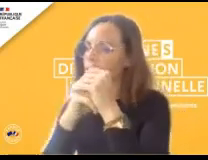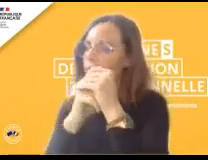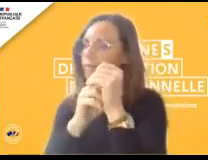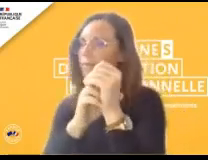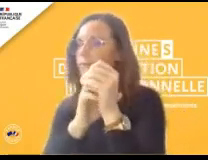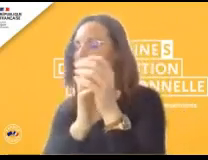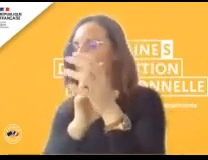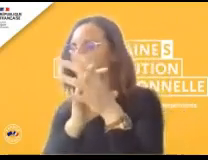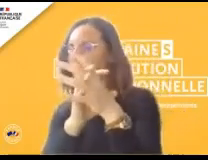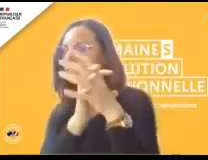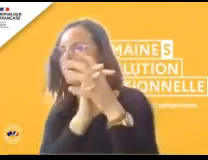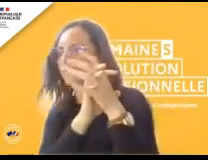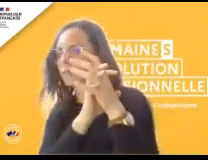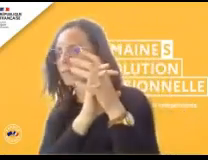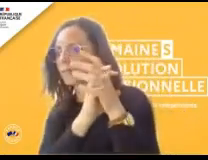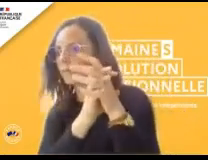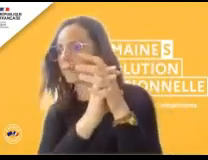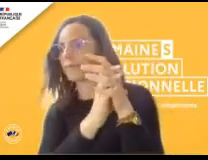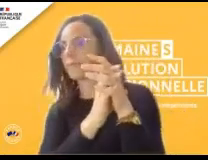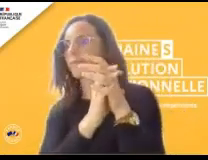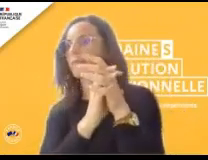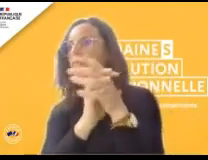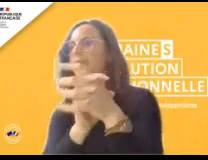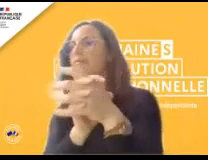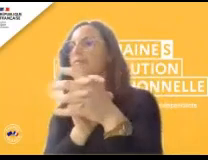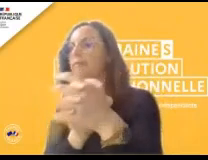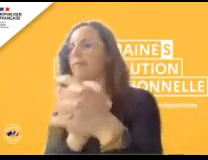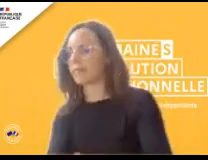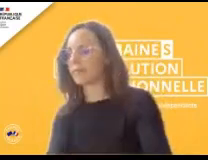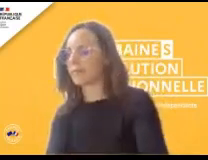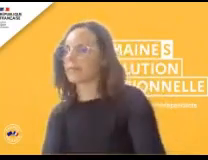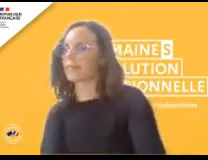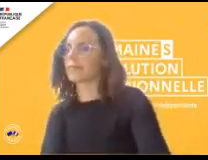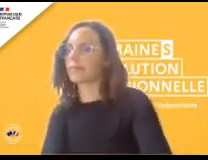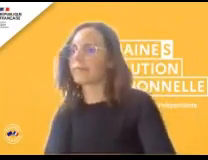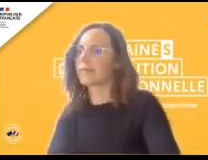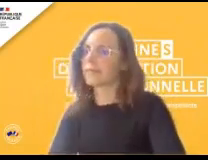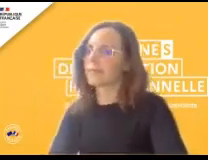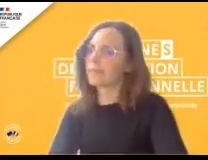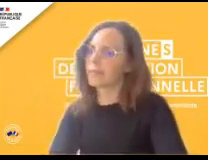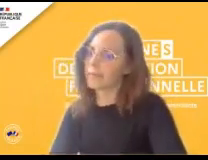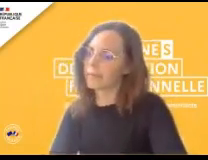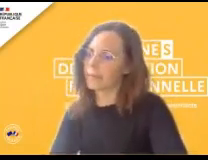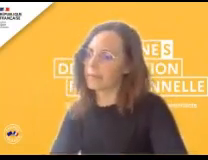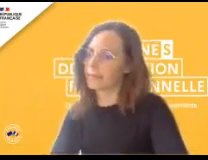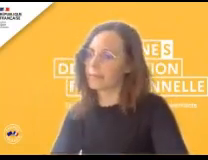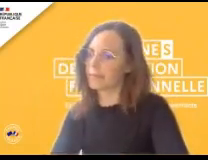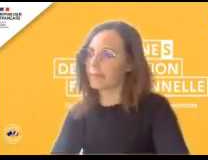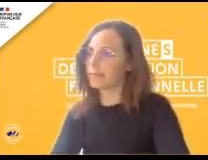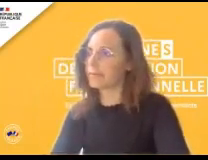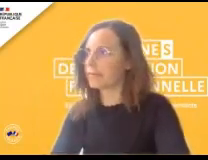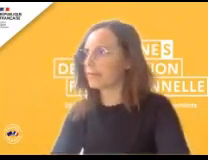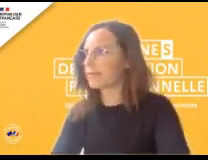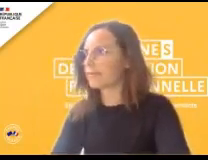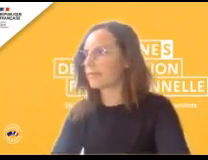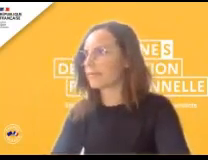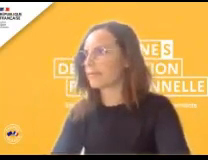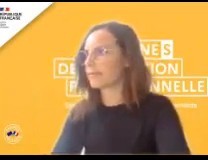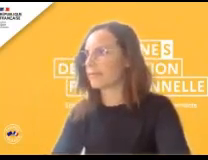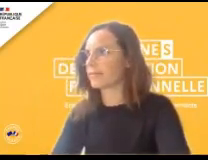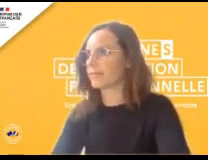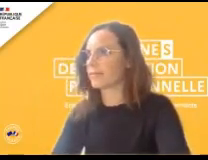avec pour objectif, évidemment, le développement, la consolidation de compétences, la reconnaissance de compétences. On